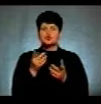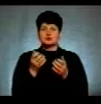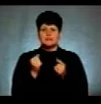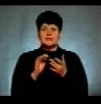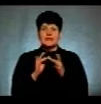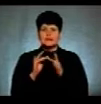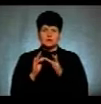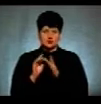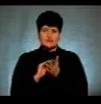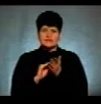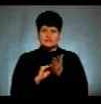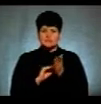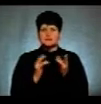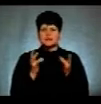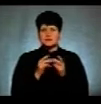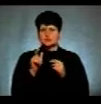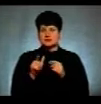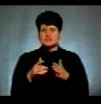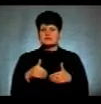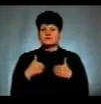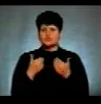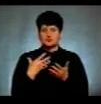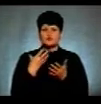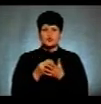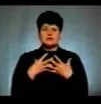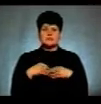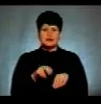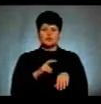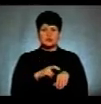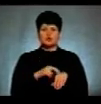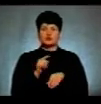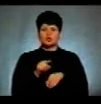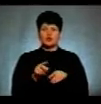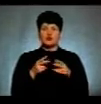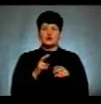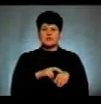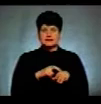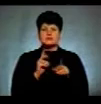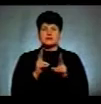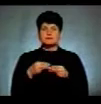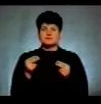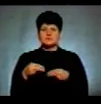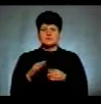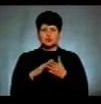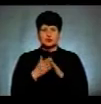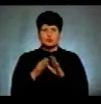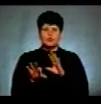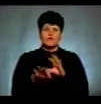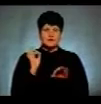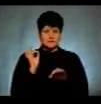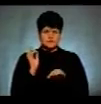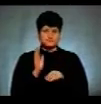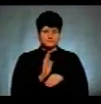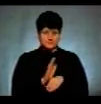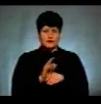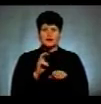електронний рецепт, пацієнту, перш за все, потрібно звернутися до свого сімейного лікаря. Того лікаря, з яким він уклав декларацію про вибір лікаря.